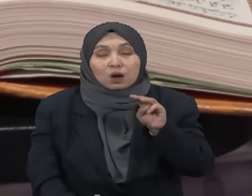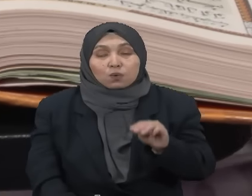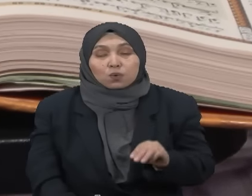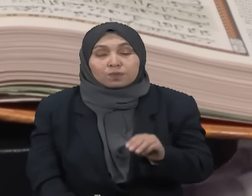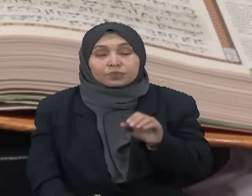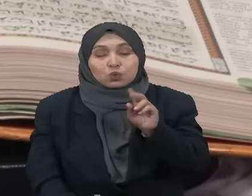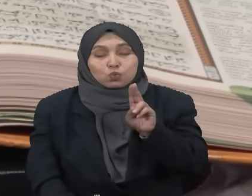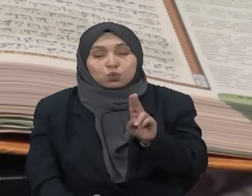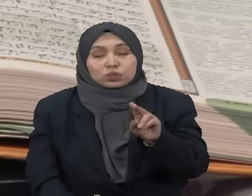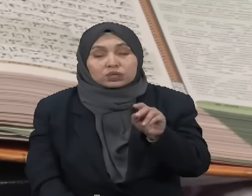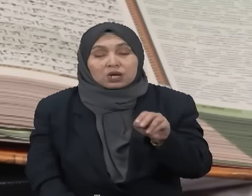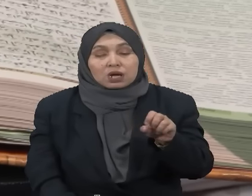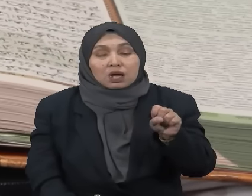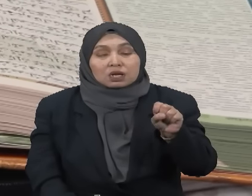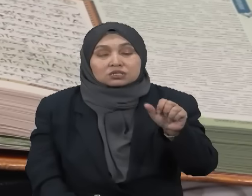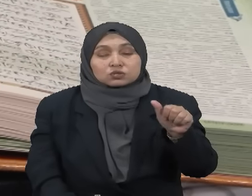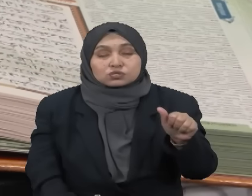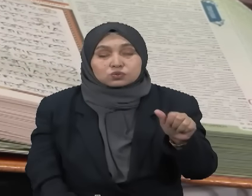Innahum